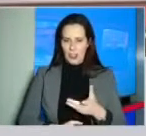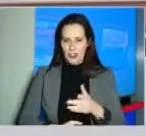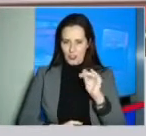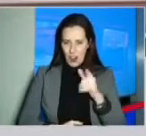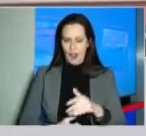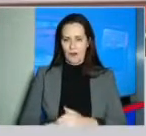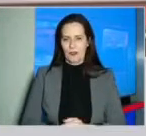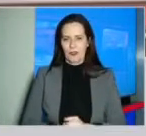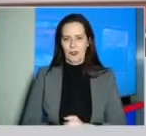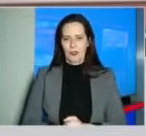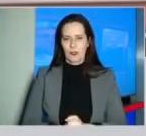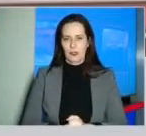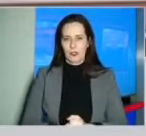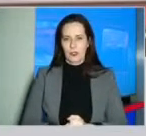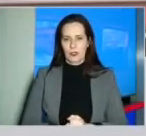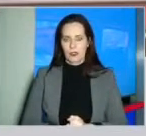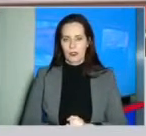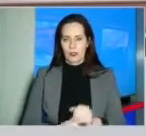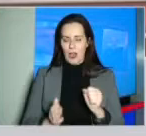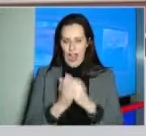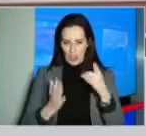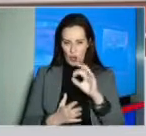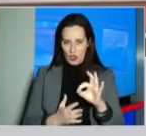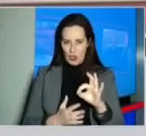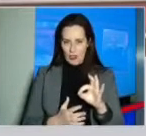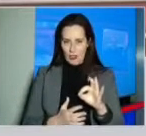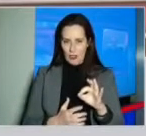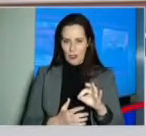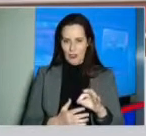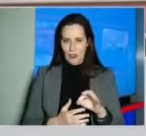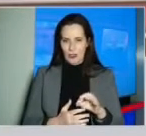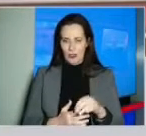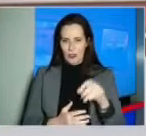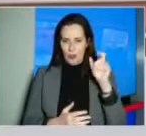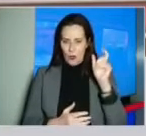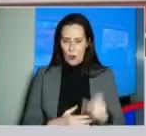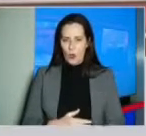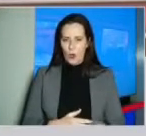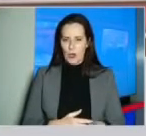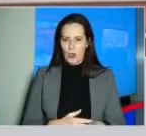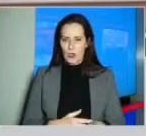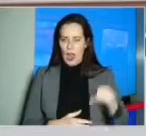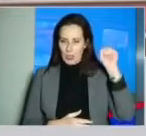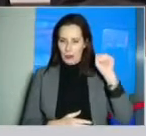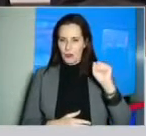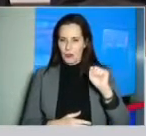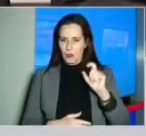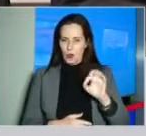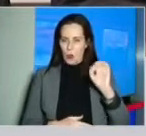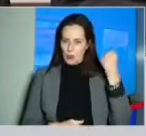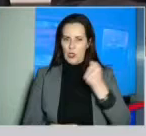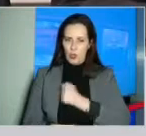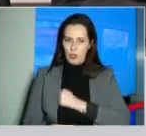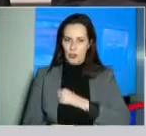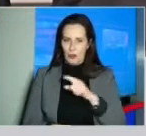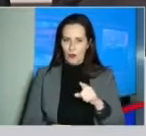מיכאל. שלום, שלום יאיר. קודם כל, עורך העיתון שלך, חגי סגל, הוא בהחלט לא איש עוצמה יהודית, בהחלט שייך למיינסטרים של הציונות הדתית,